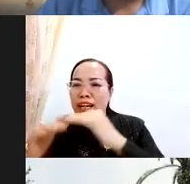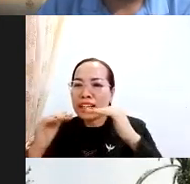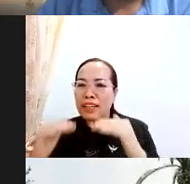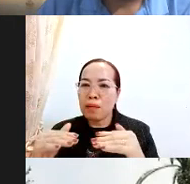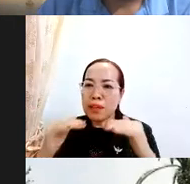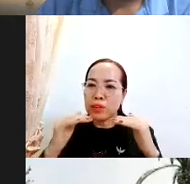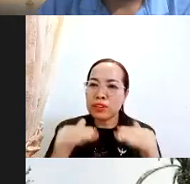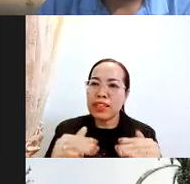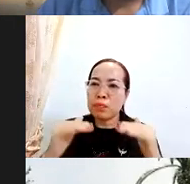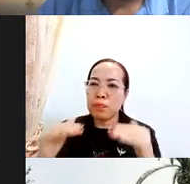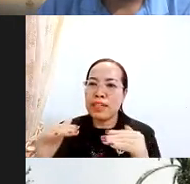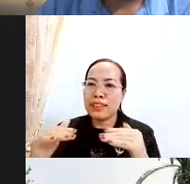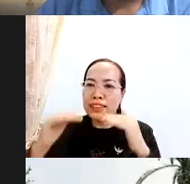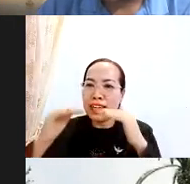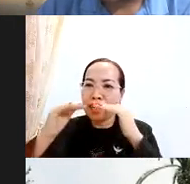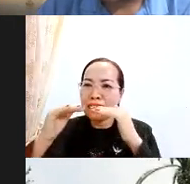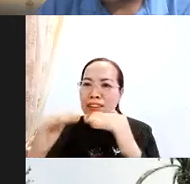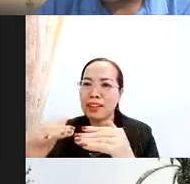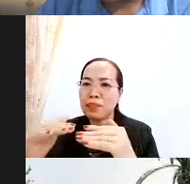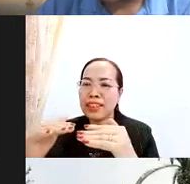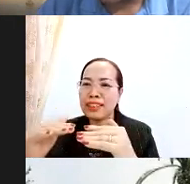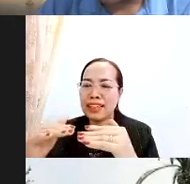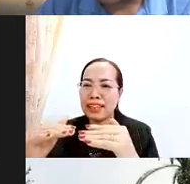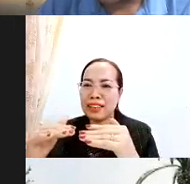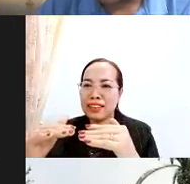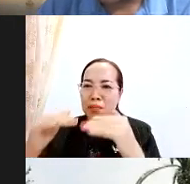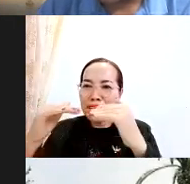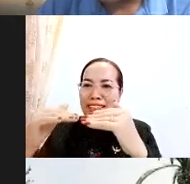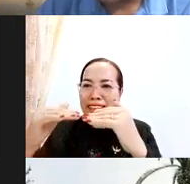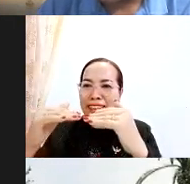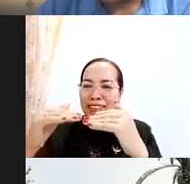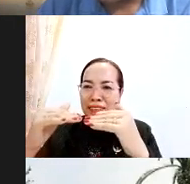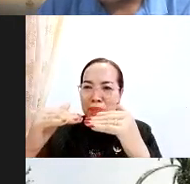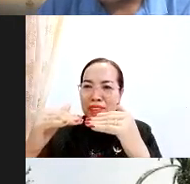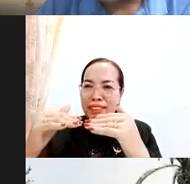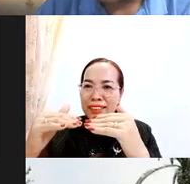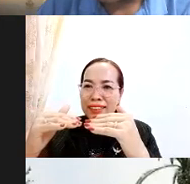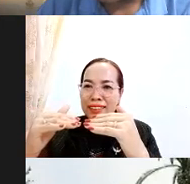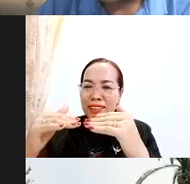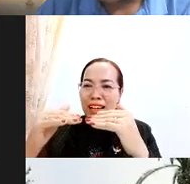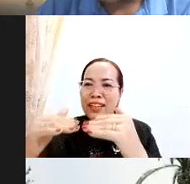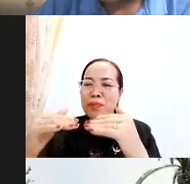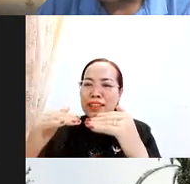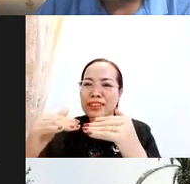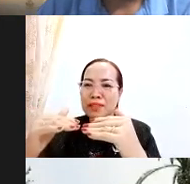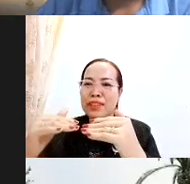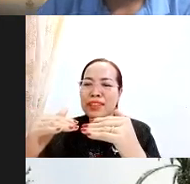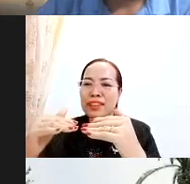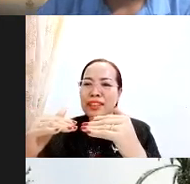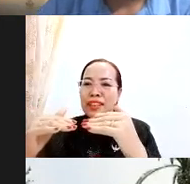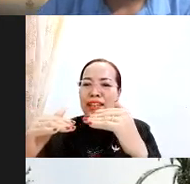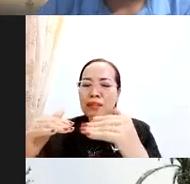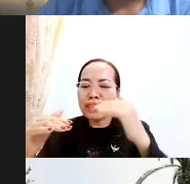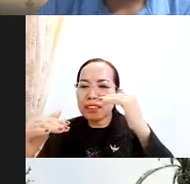cha cái tha phiệp chục chạy nâng phiệp bà chạy đa tận tâm khnì cha pi nâng cứ nơi tận tâm khnì hai ai bàn nơi tận tâm